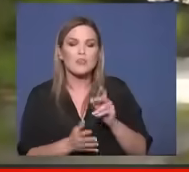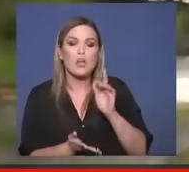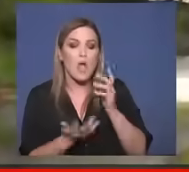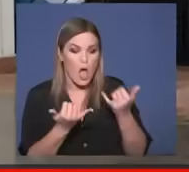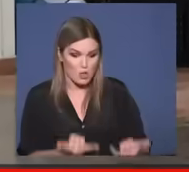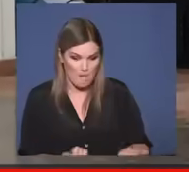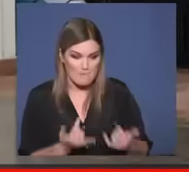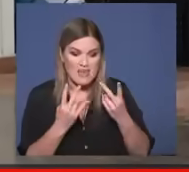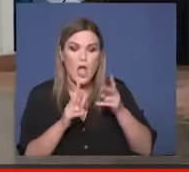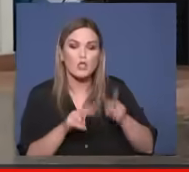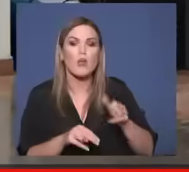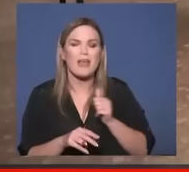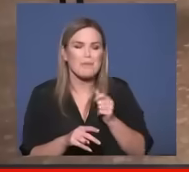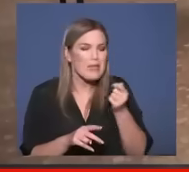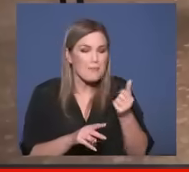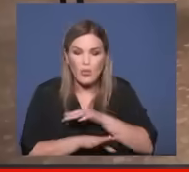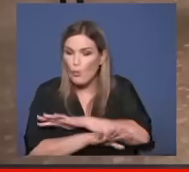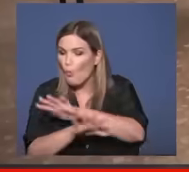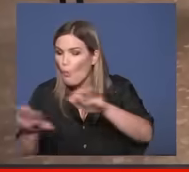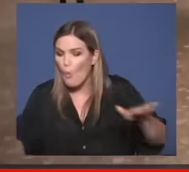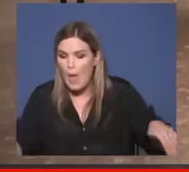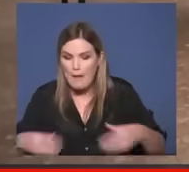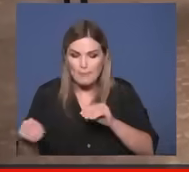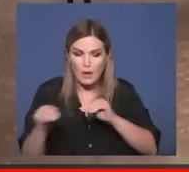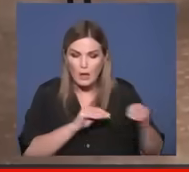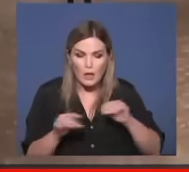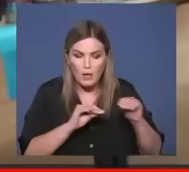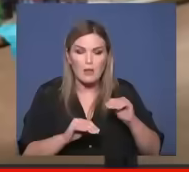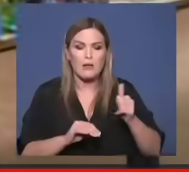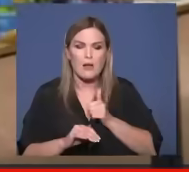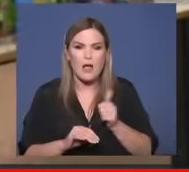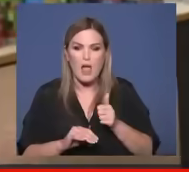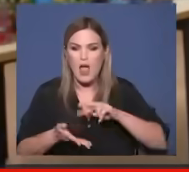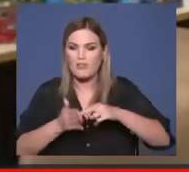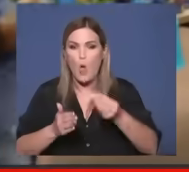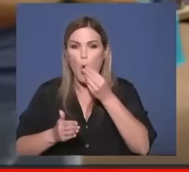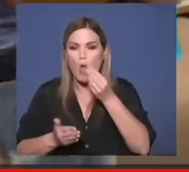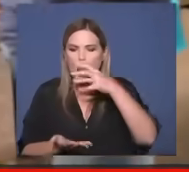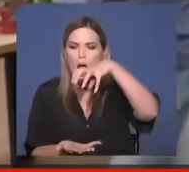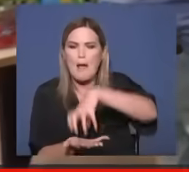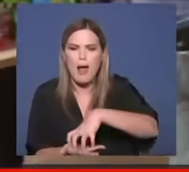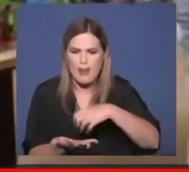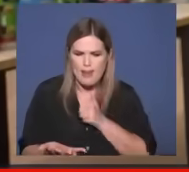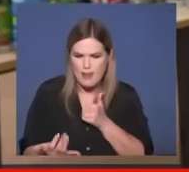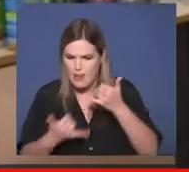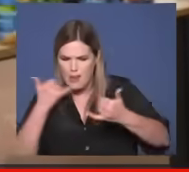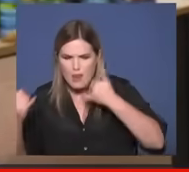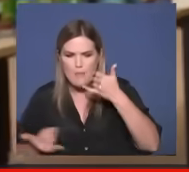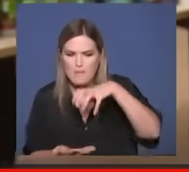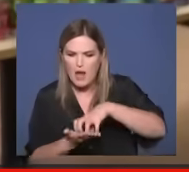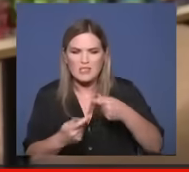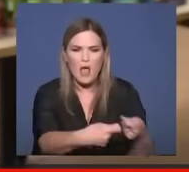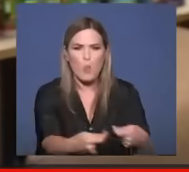התפנו. חדר האוכל הפך לחמל ומרכז חלוקת מזון לחיילים. מה קורה? כלום. היה לנו אתמול התרגשות,